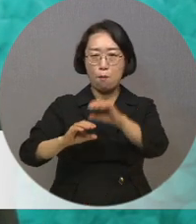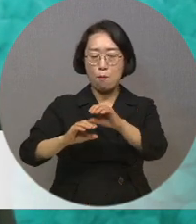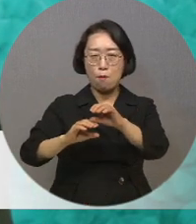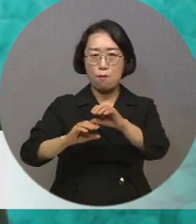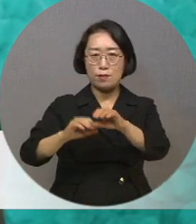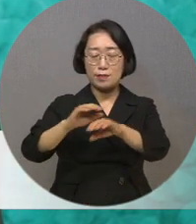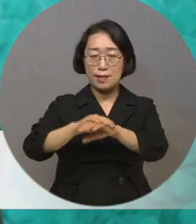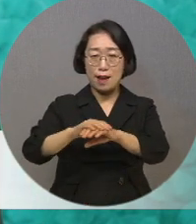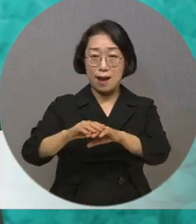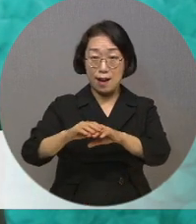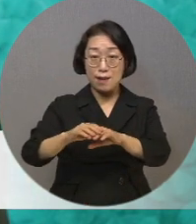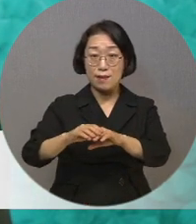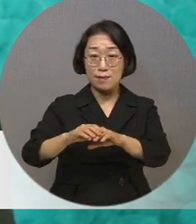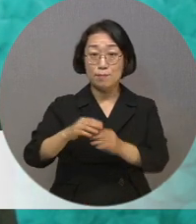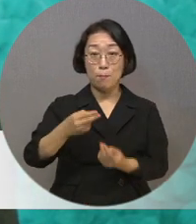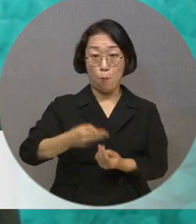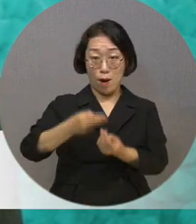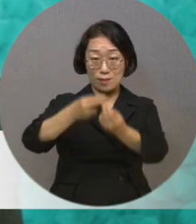혁혁히 모아서